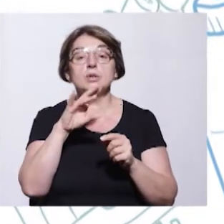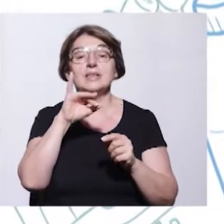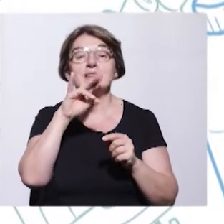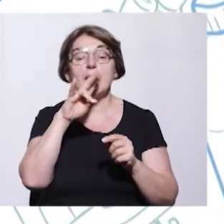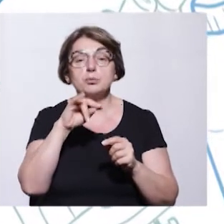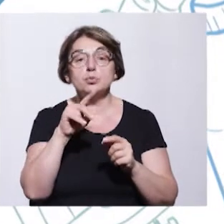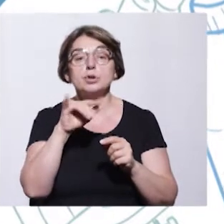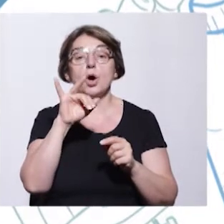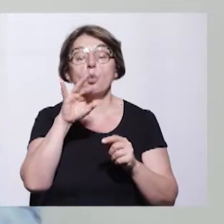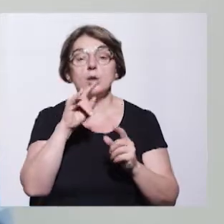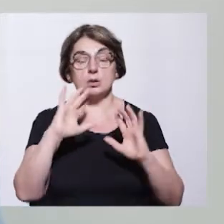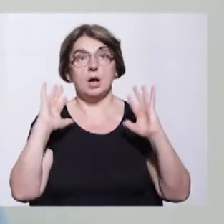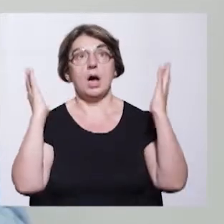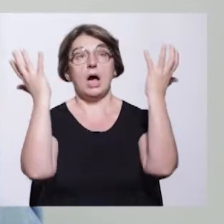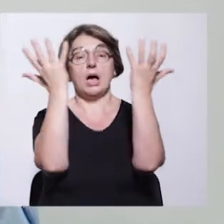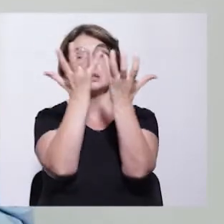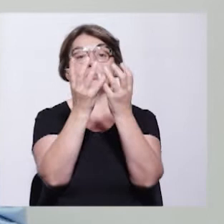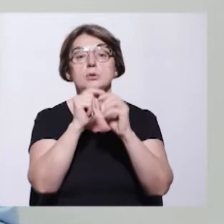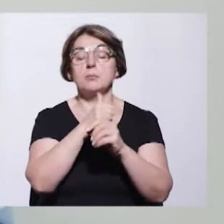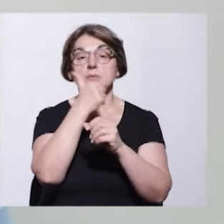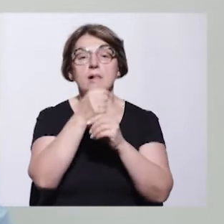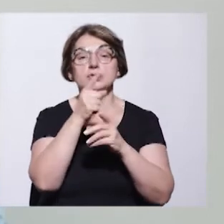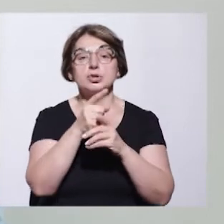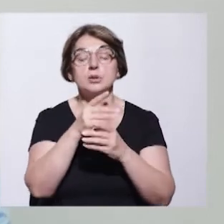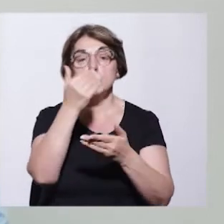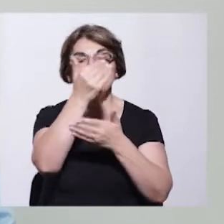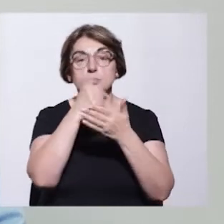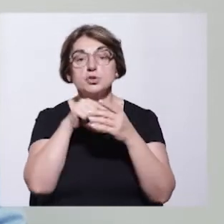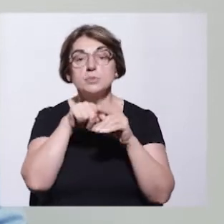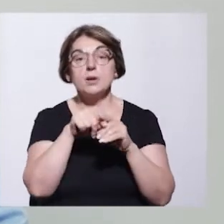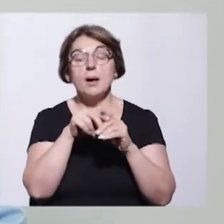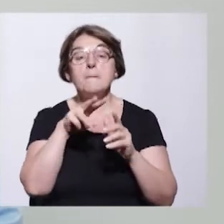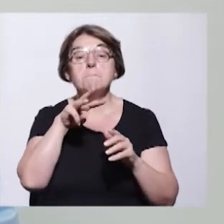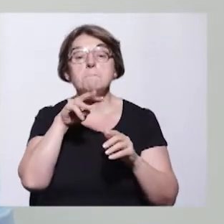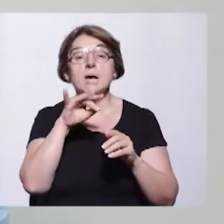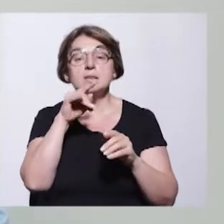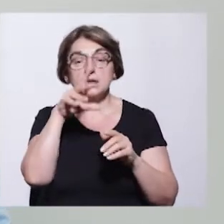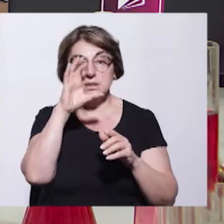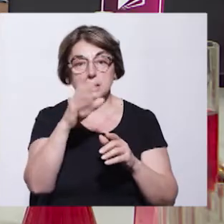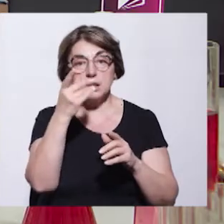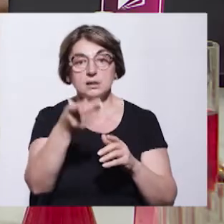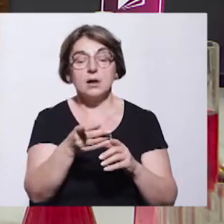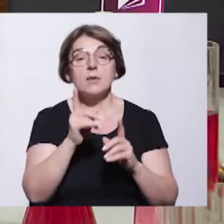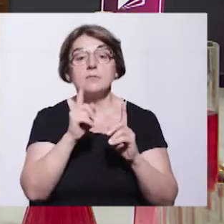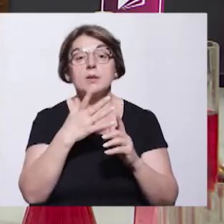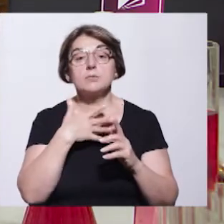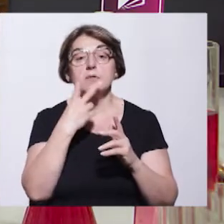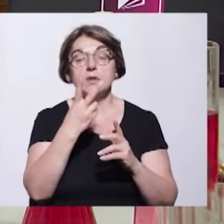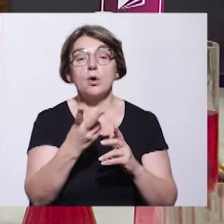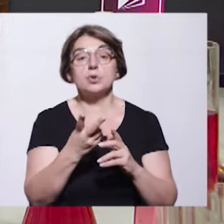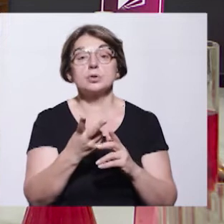და ურანის ატმოსფერო ძირითადად შედგება მეთანისაგან. მოდით